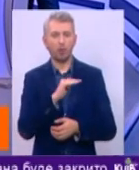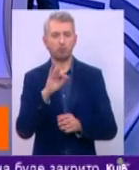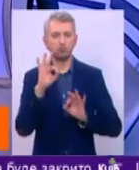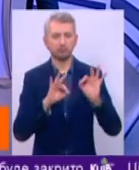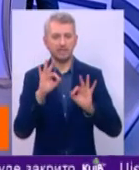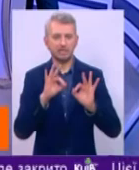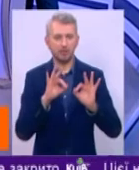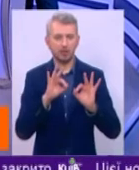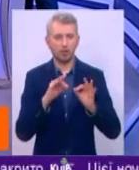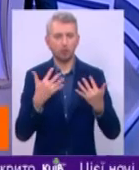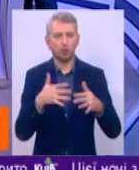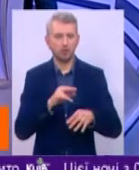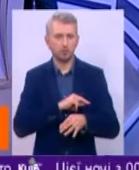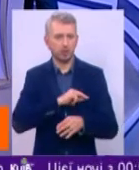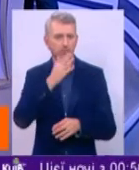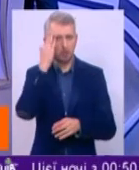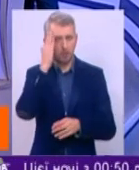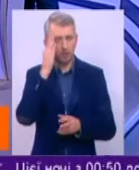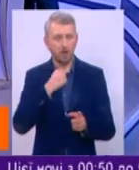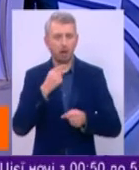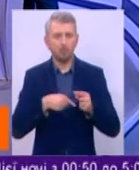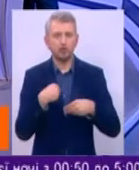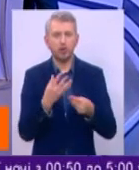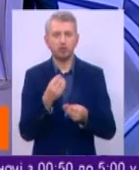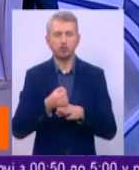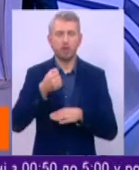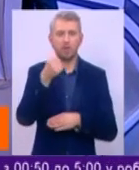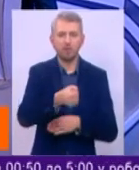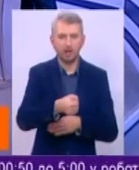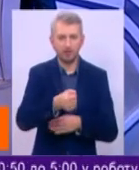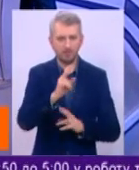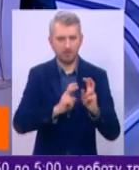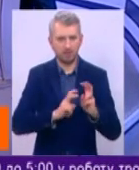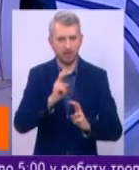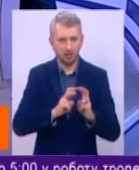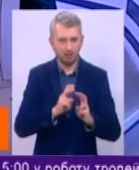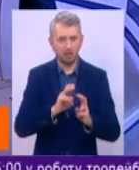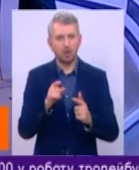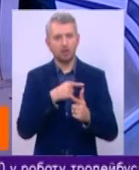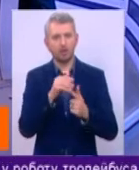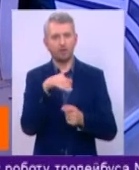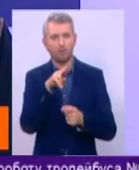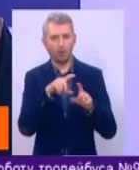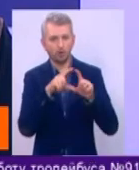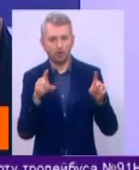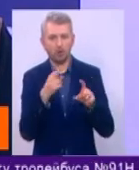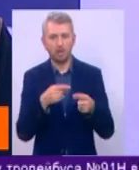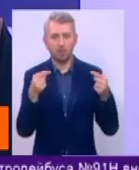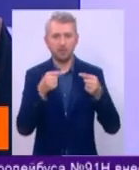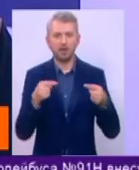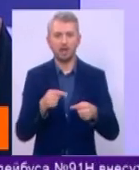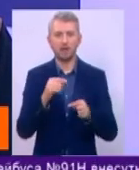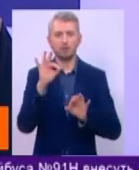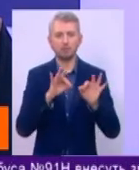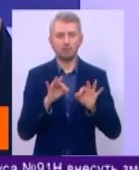утраты трудоспособности, обычно дается еще направление предприятиям или фондам для определения